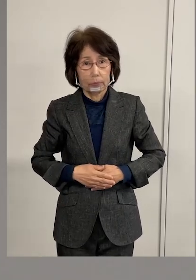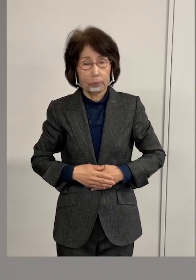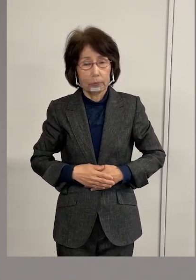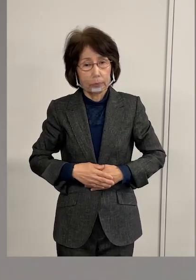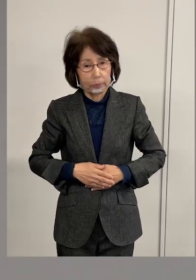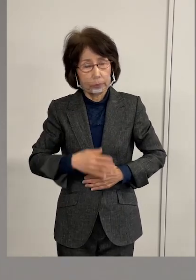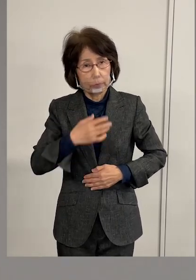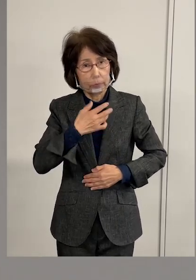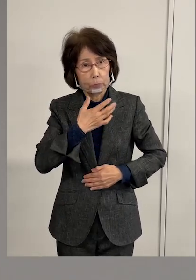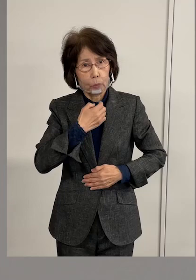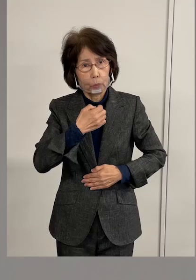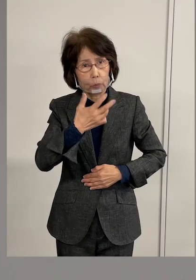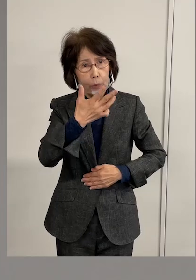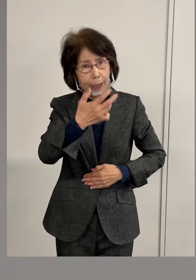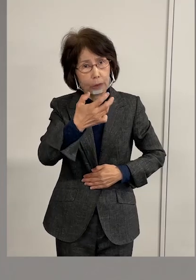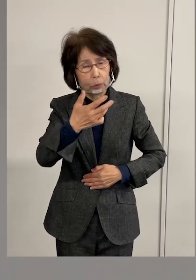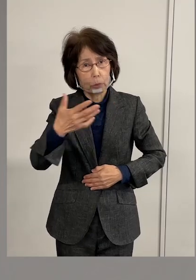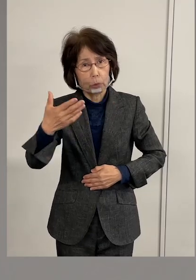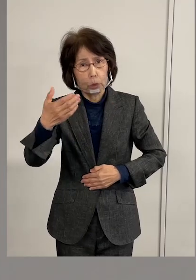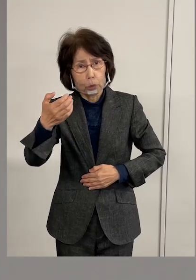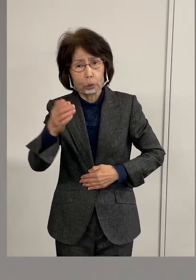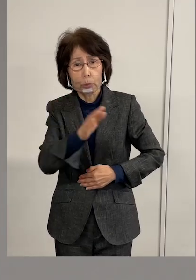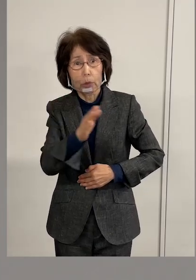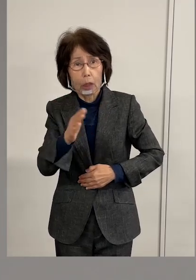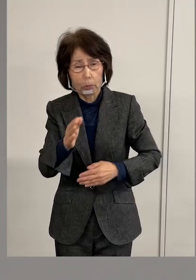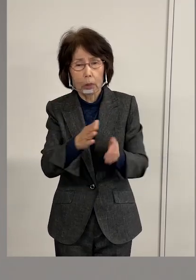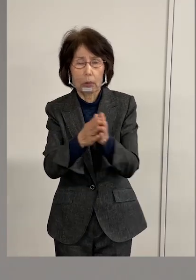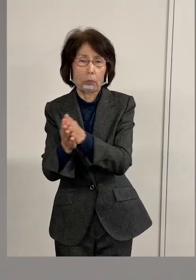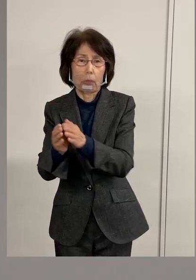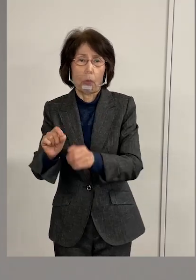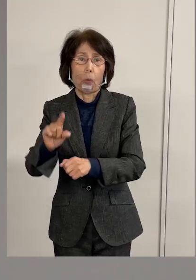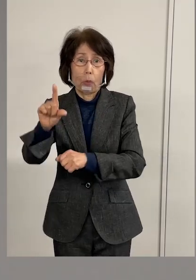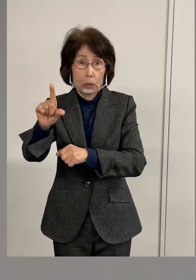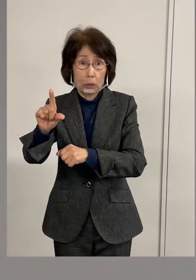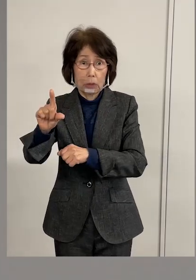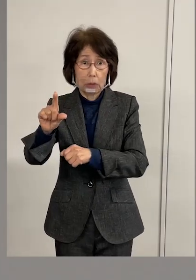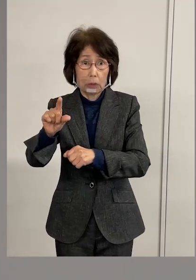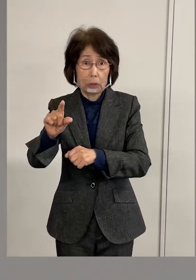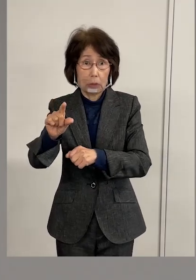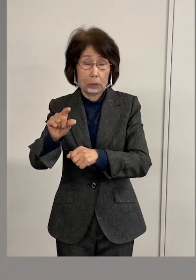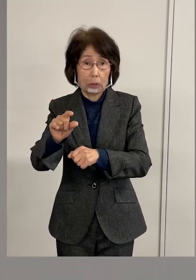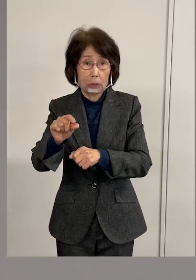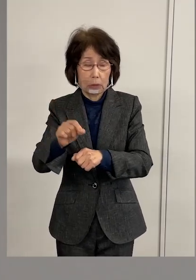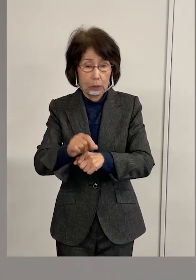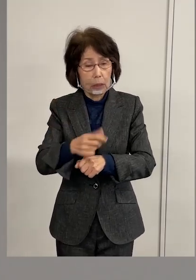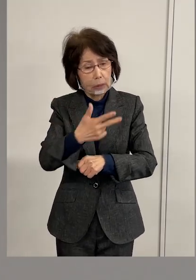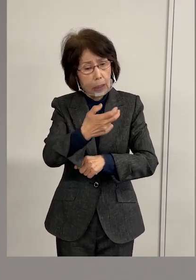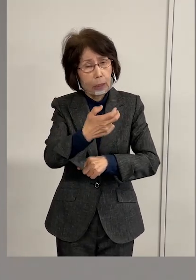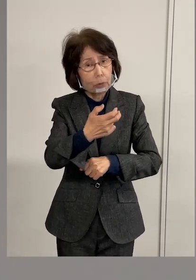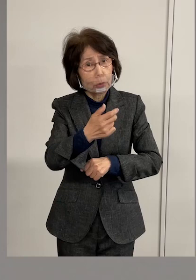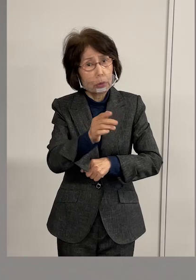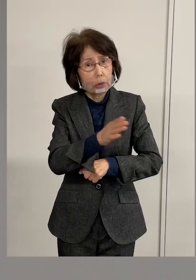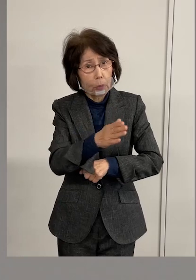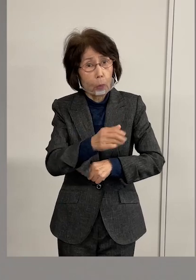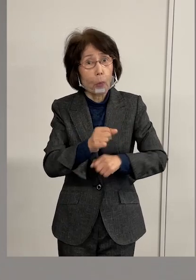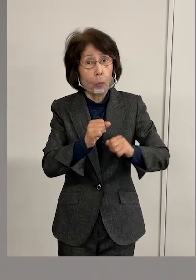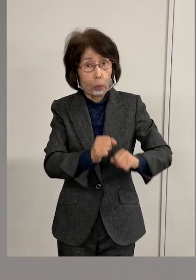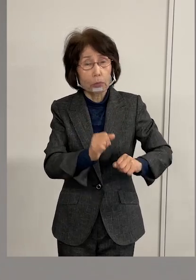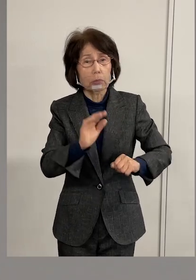80代、90代の方が大体占めてます。まあ、中に70代の方おりますけども、大体全体の割で言う